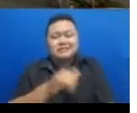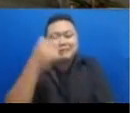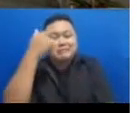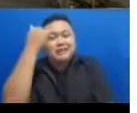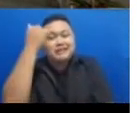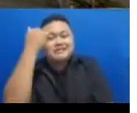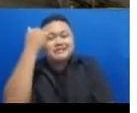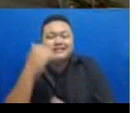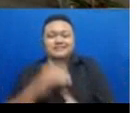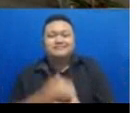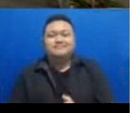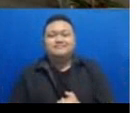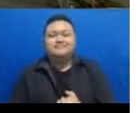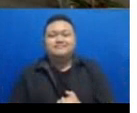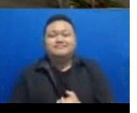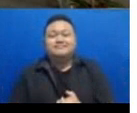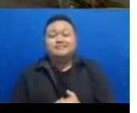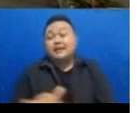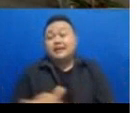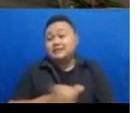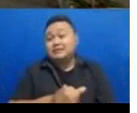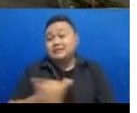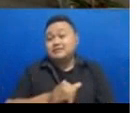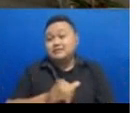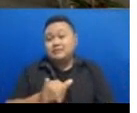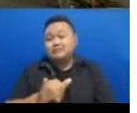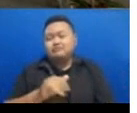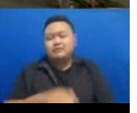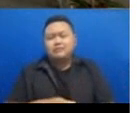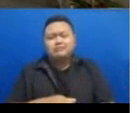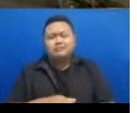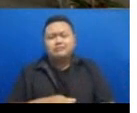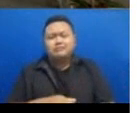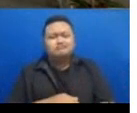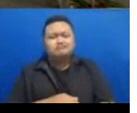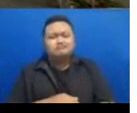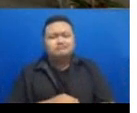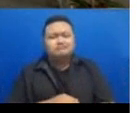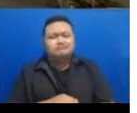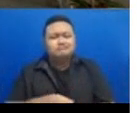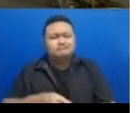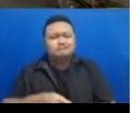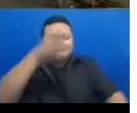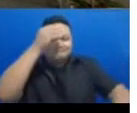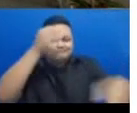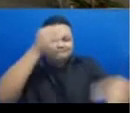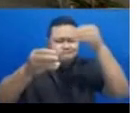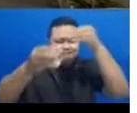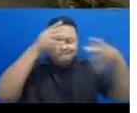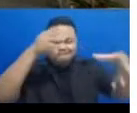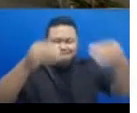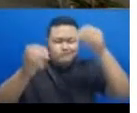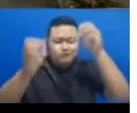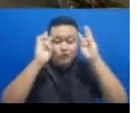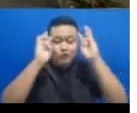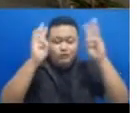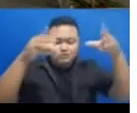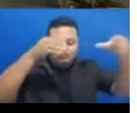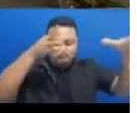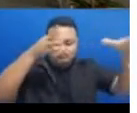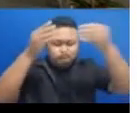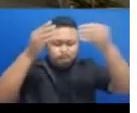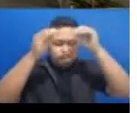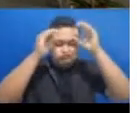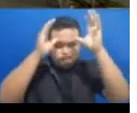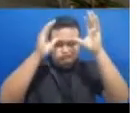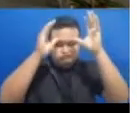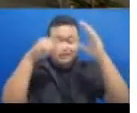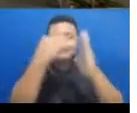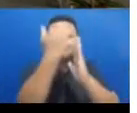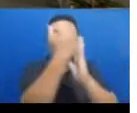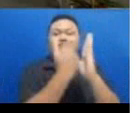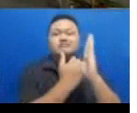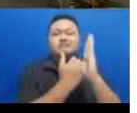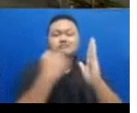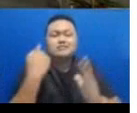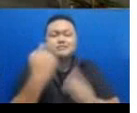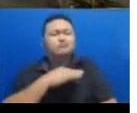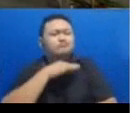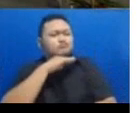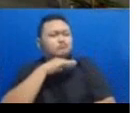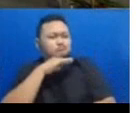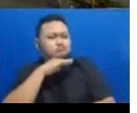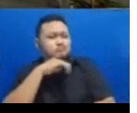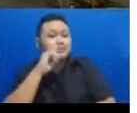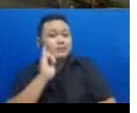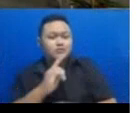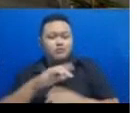untuk menuntut ilmu. Dan ini adalah acara yang memang kami tunggu-tunggu, karena dari sekian rangkaian